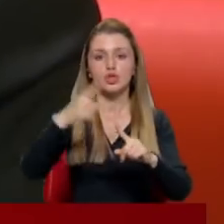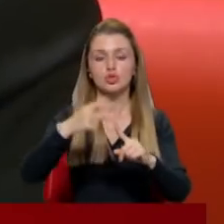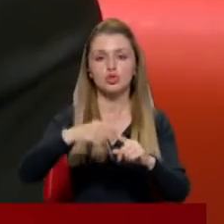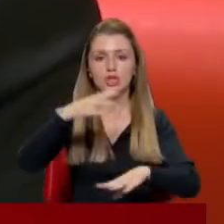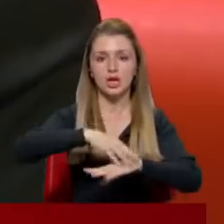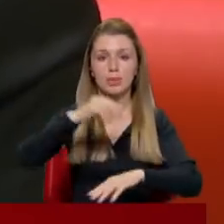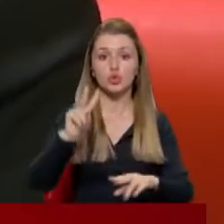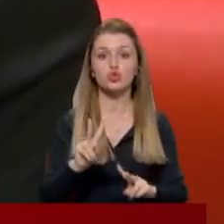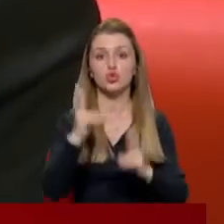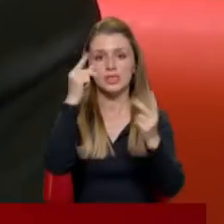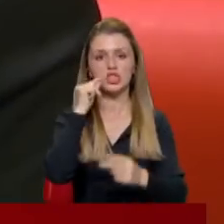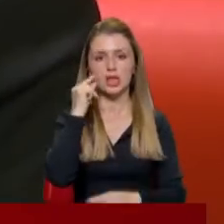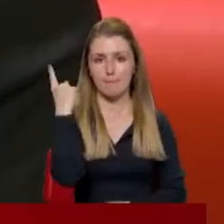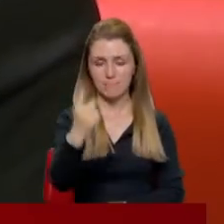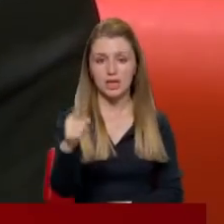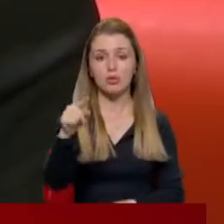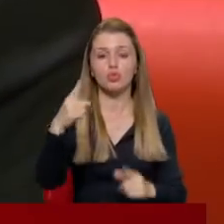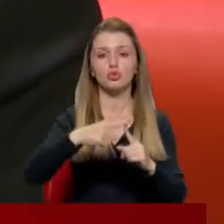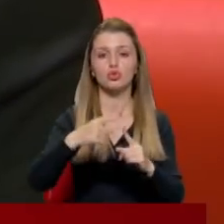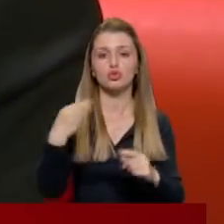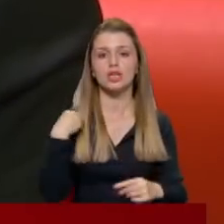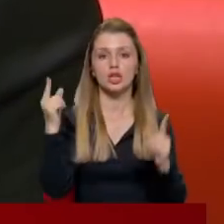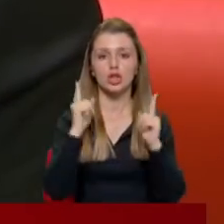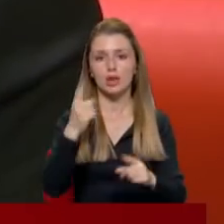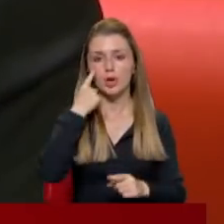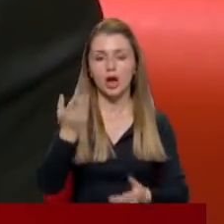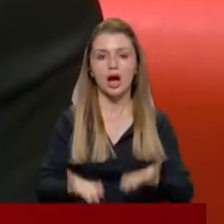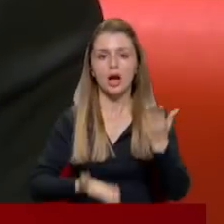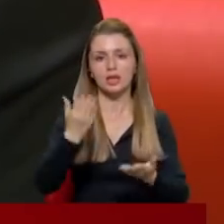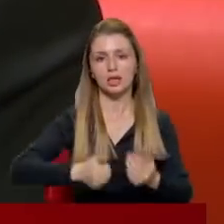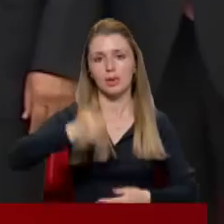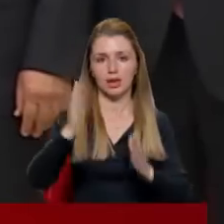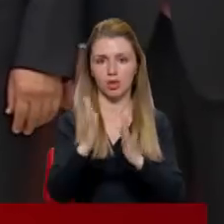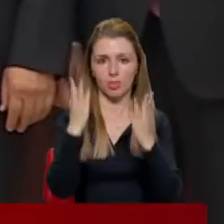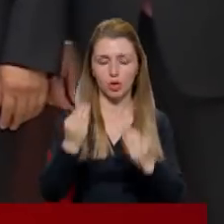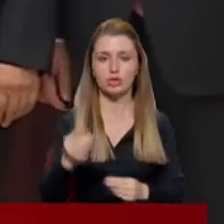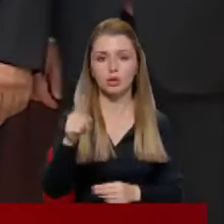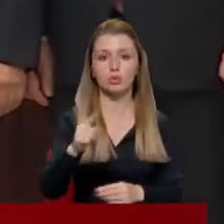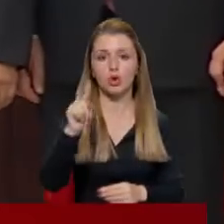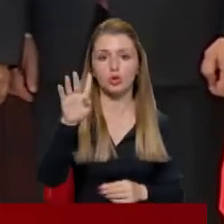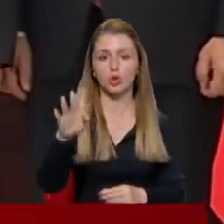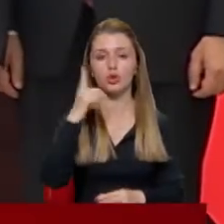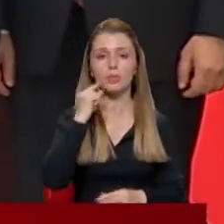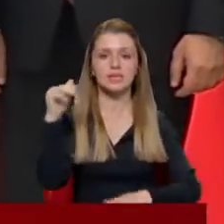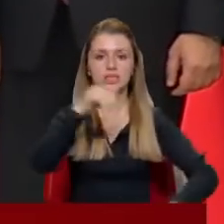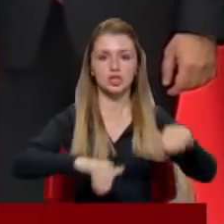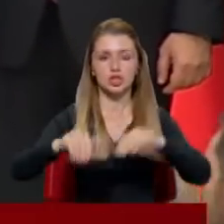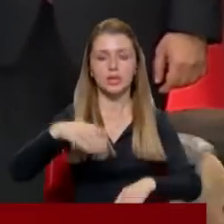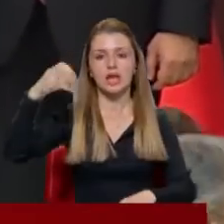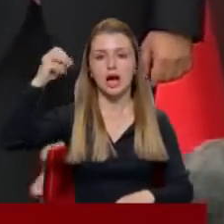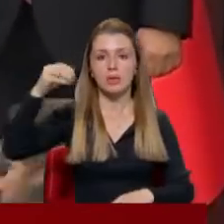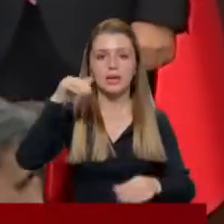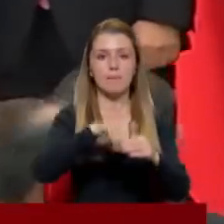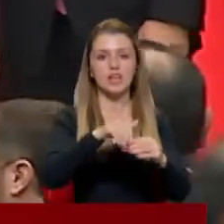kabinenin sürpriz isimlerinden Tunç Yeni dönemde Adalet Bakanlığı görevini yürütecek Erdoğan 14 Mayıs seçimlerinde AK